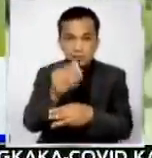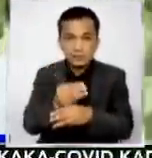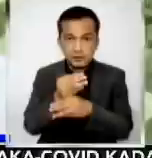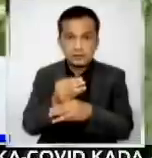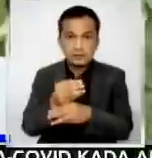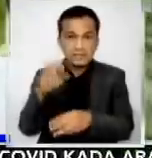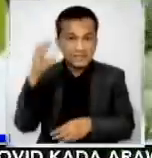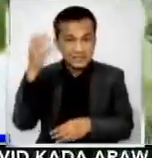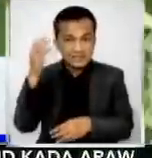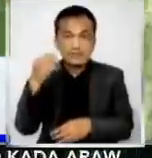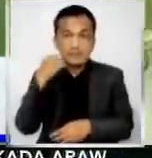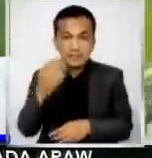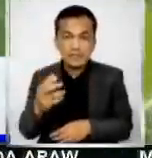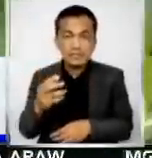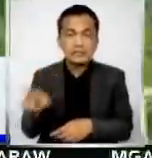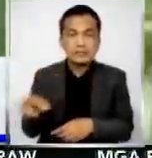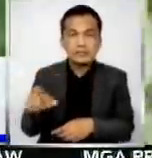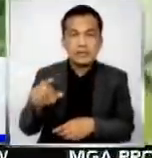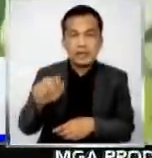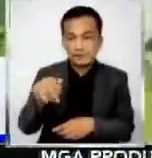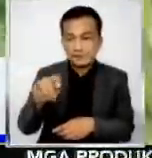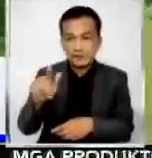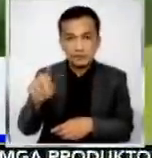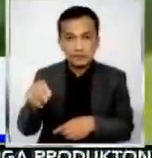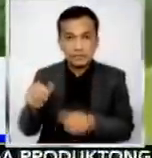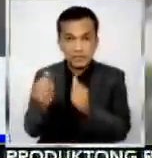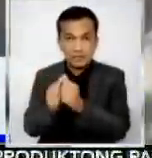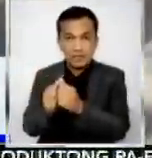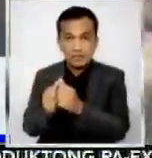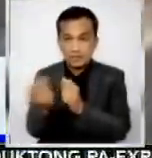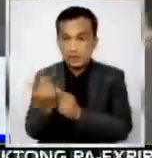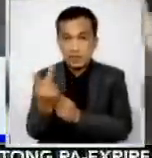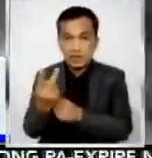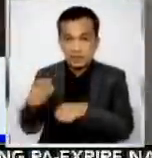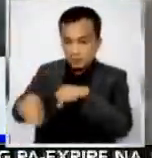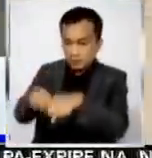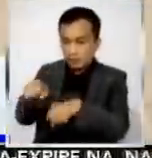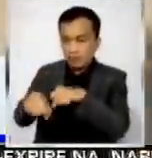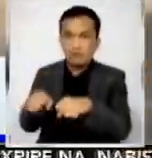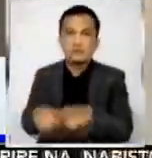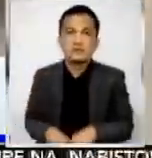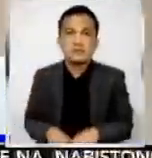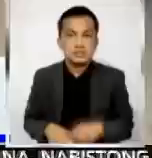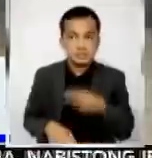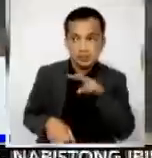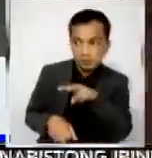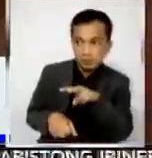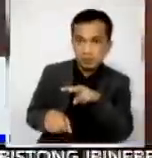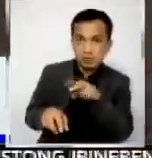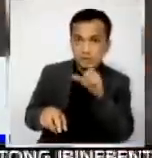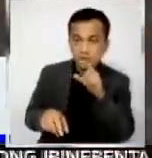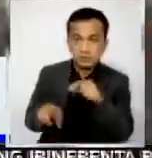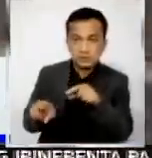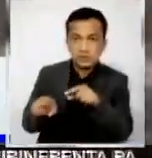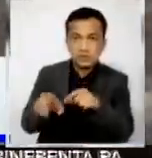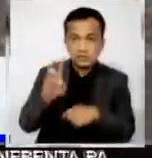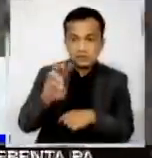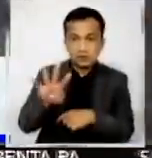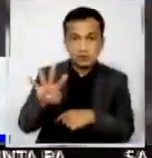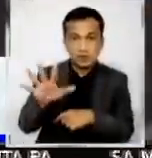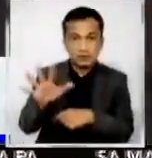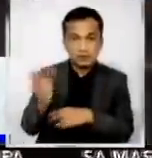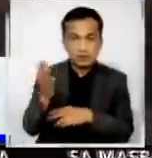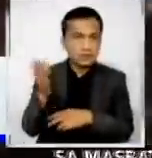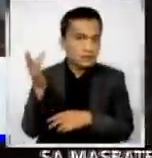na kasama niyang nagbibisikleta nang mangyari ang insidente. Ayon sa isang saksi, 6:45 ng umaga nang makarinig siya ng